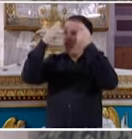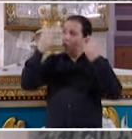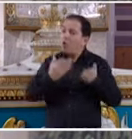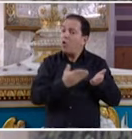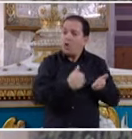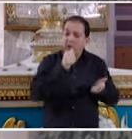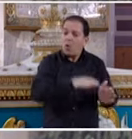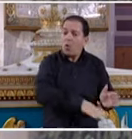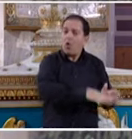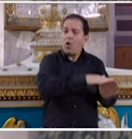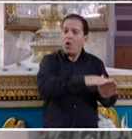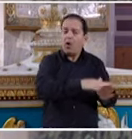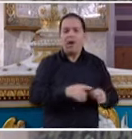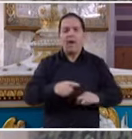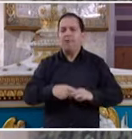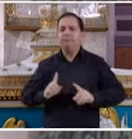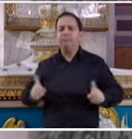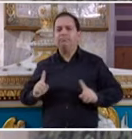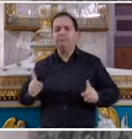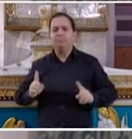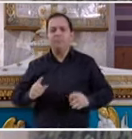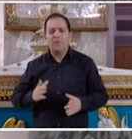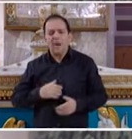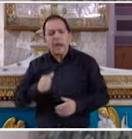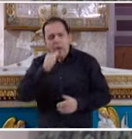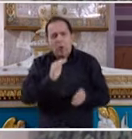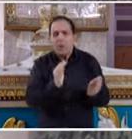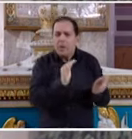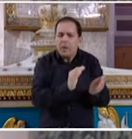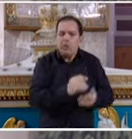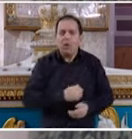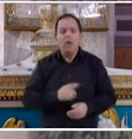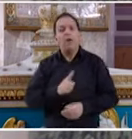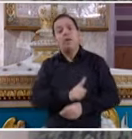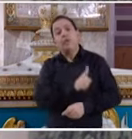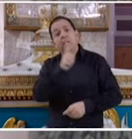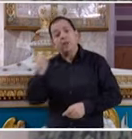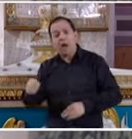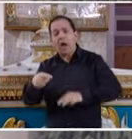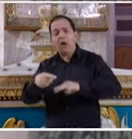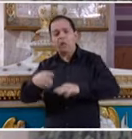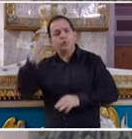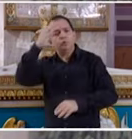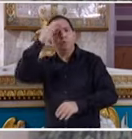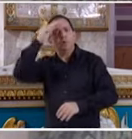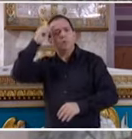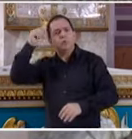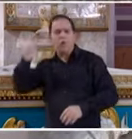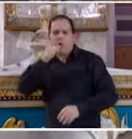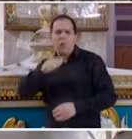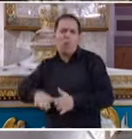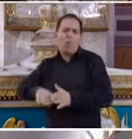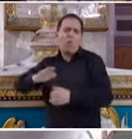Σινά βούρκωναν τα μάτια μου από ευγνωμοσύνη για το λίγο νερό, ενώ στη σκήτη ξεχάστηκα από την αφθονία του